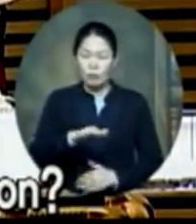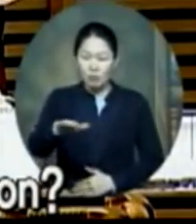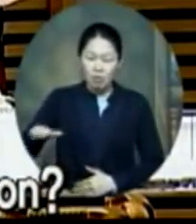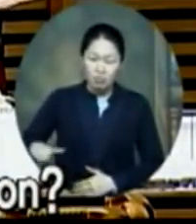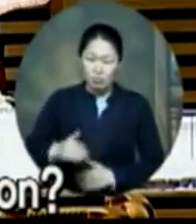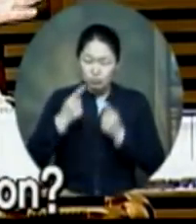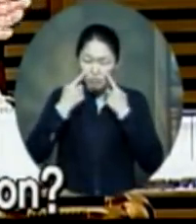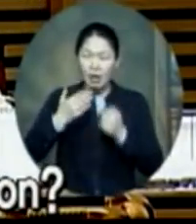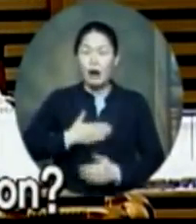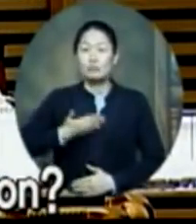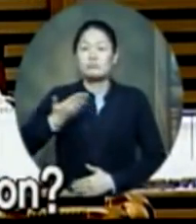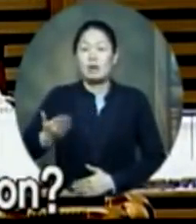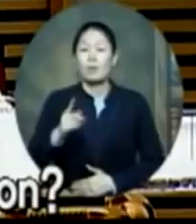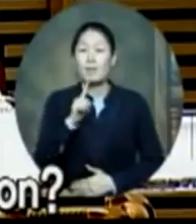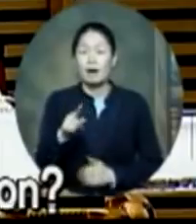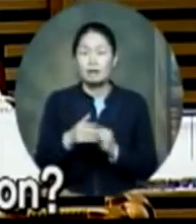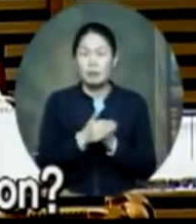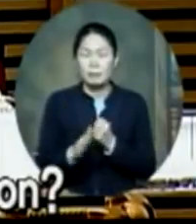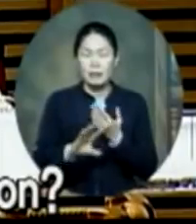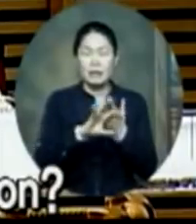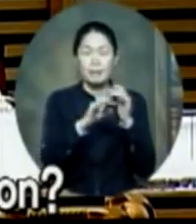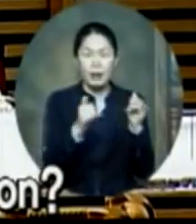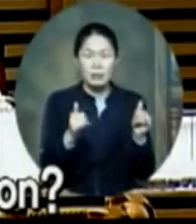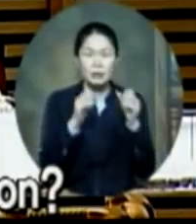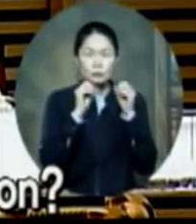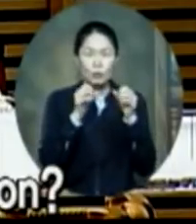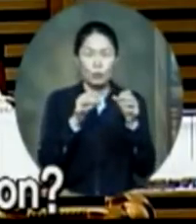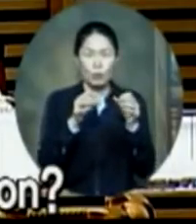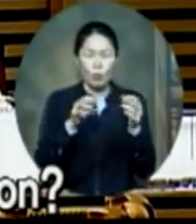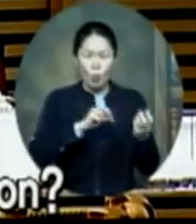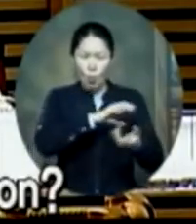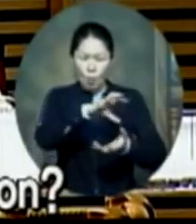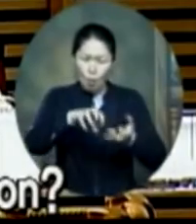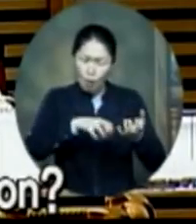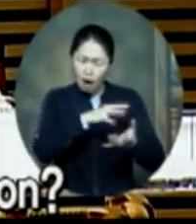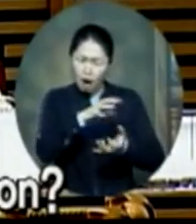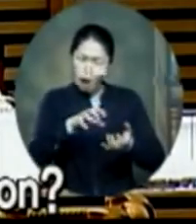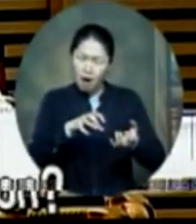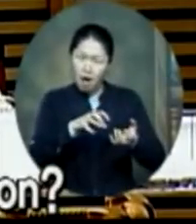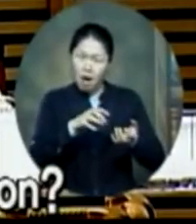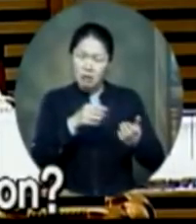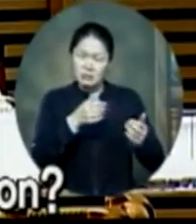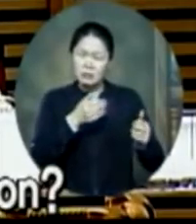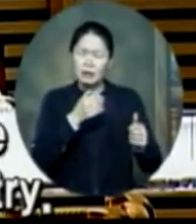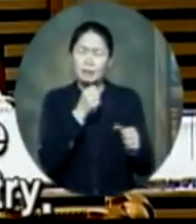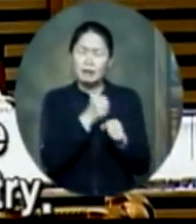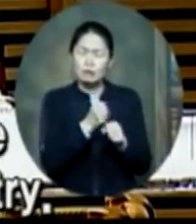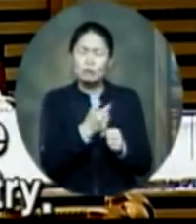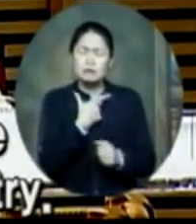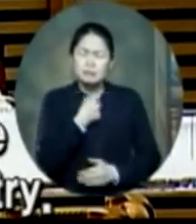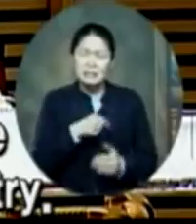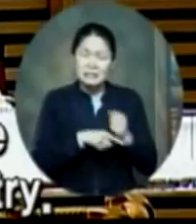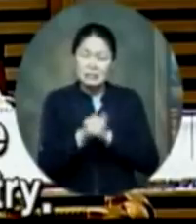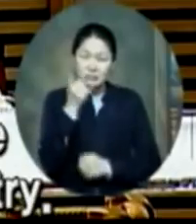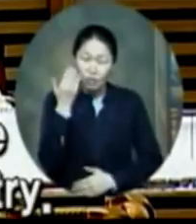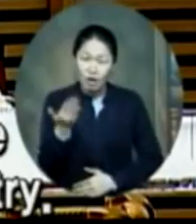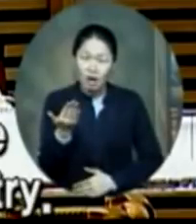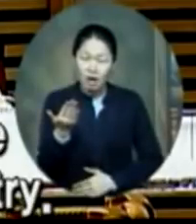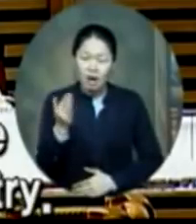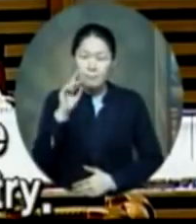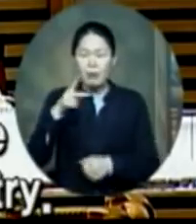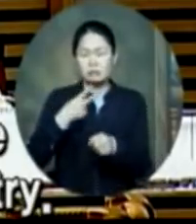하니 이방인 선교 혼란시키려고 하는 무슨 뜻이 있는 겁니까? 사도 바울의